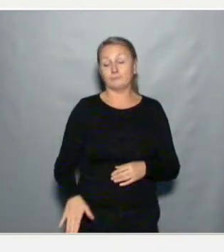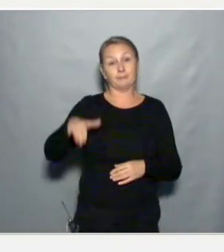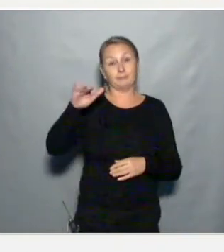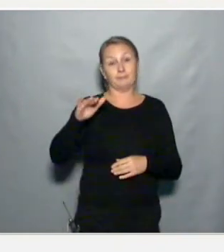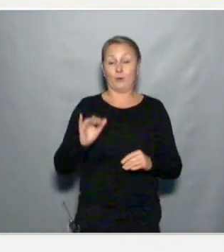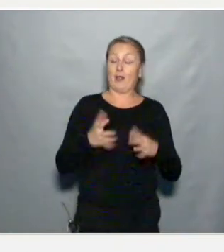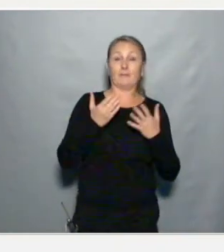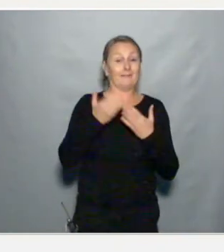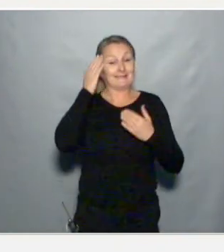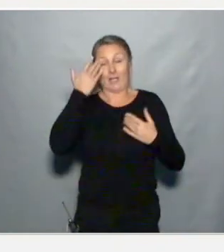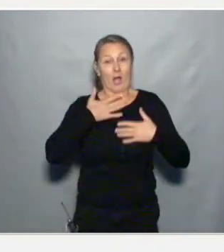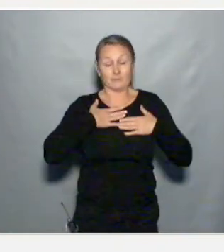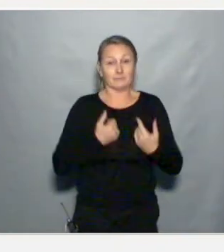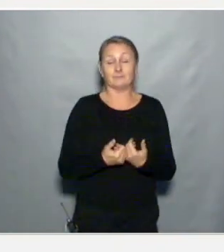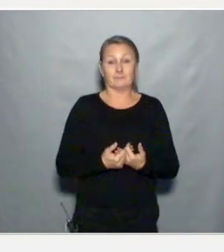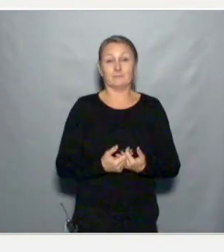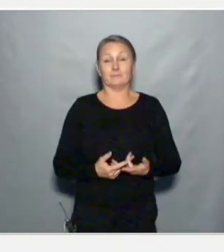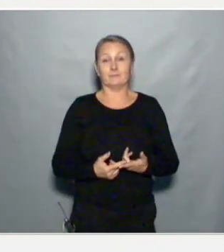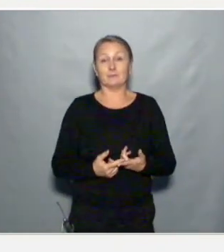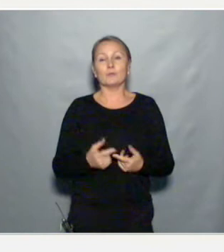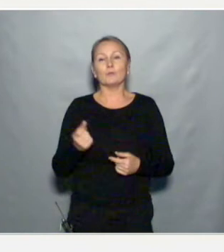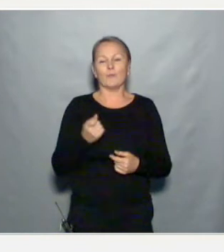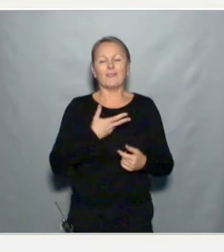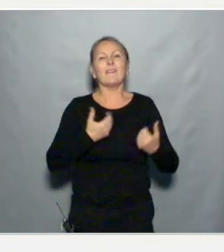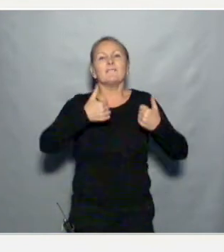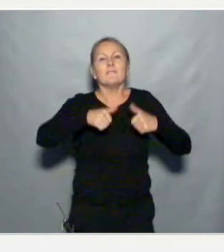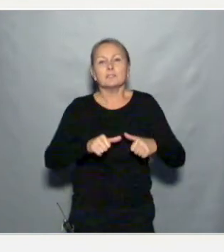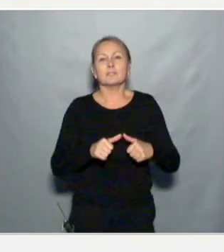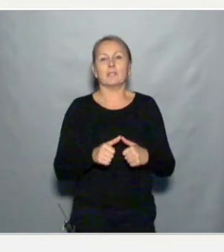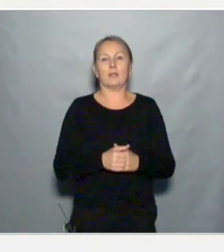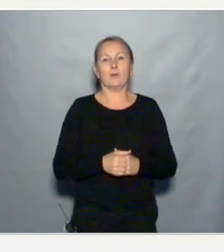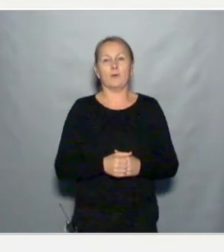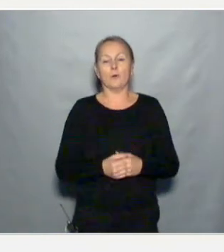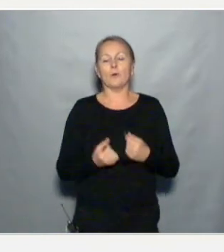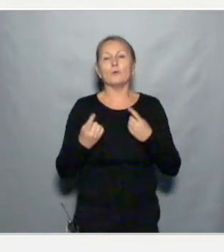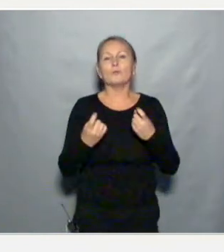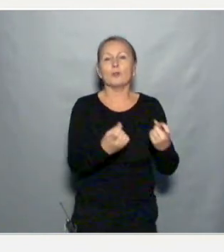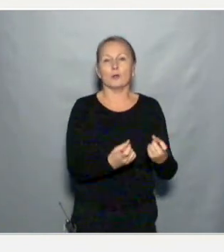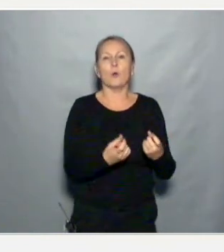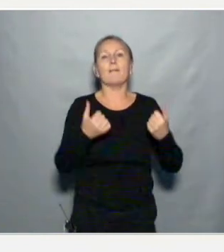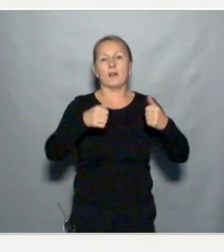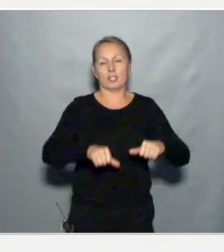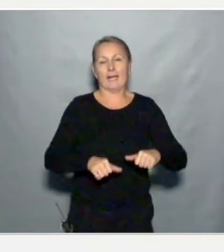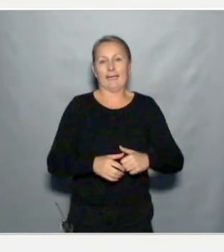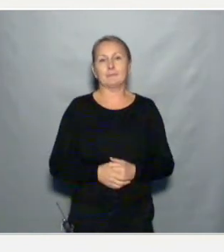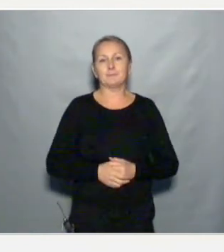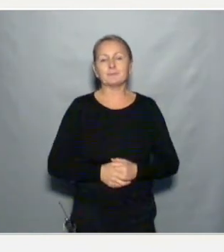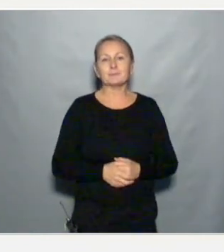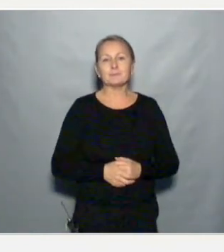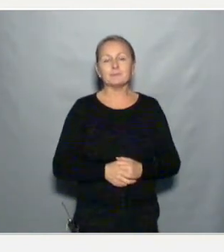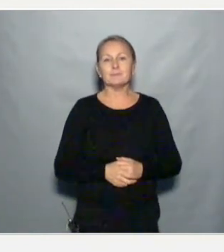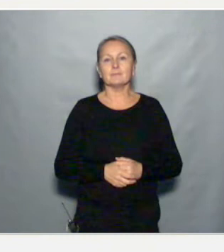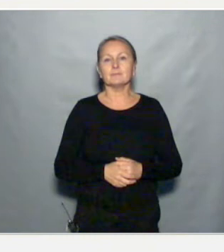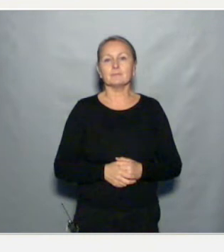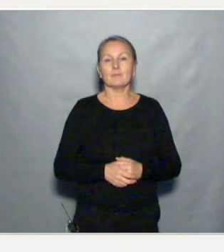utan att veta om det så var det mestadels någonting väldigt svårt, utmanande och kanske då fruktansvärt. Jag skulle kunna